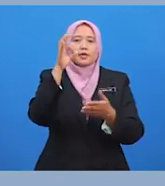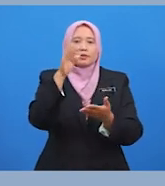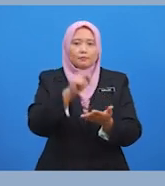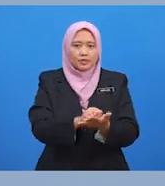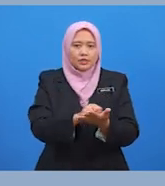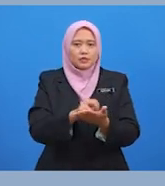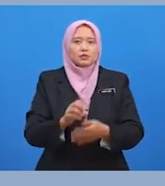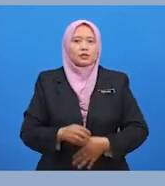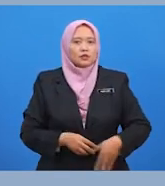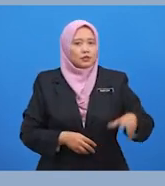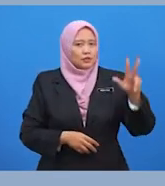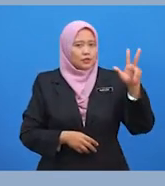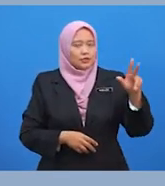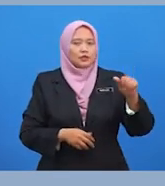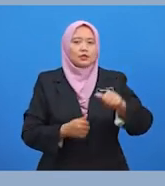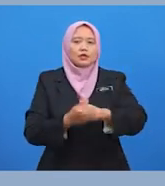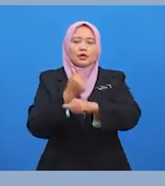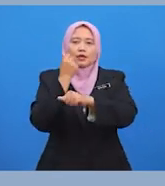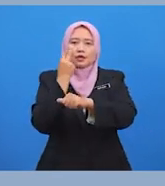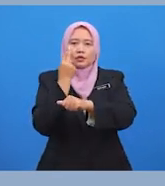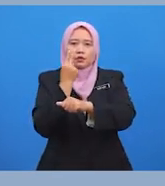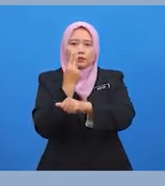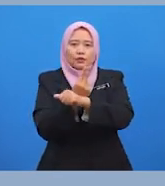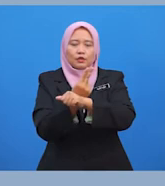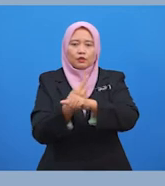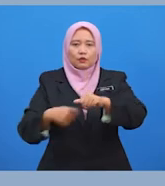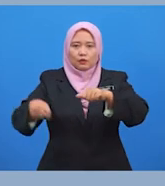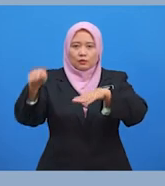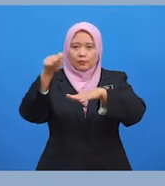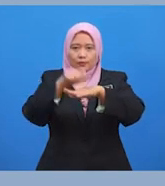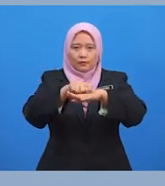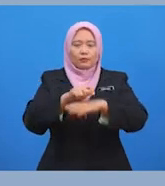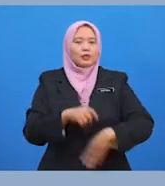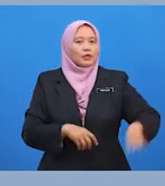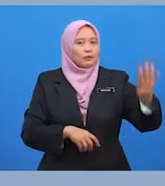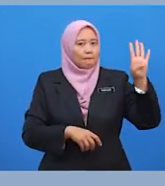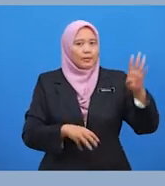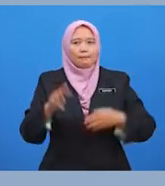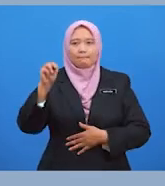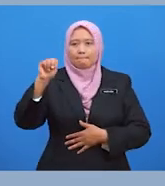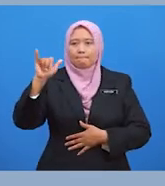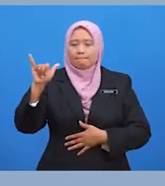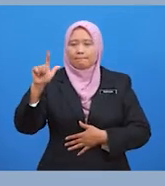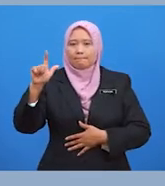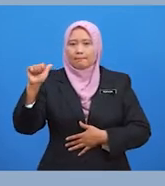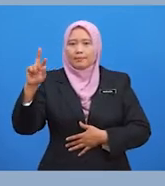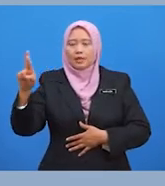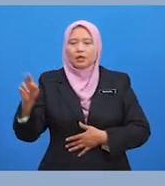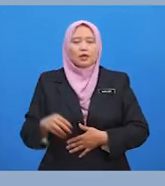Ketiga, aluminium top. Keempat, mylar. Kelima,